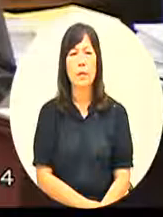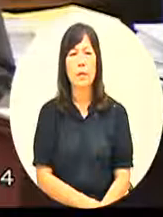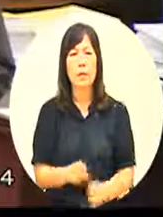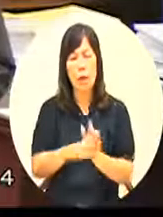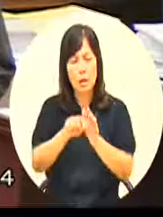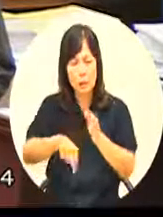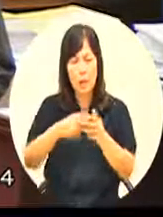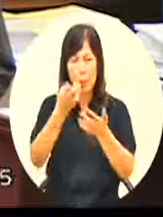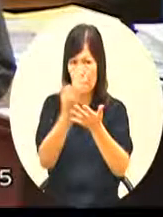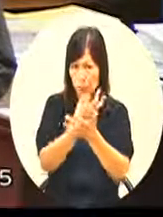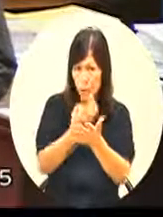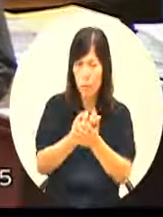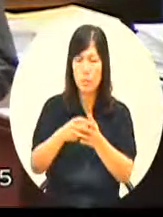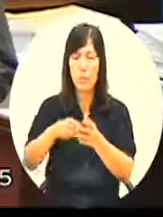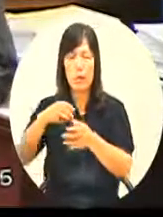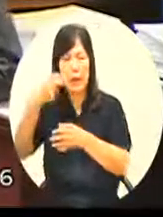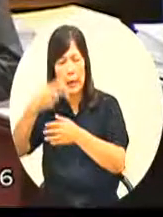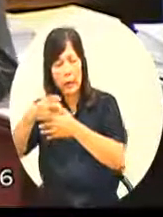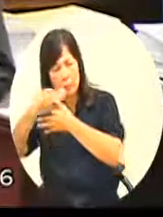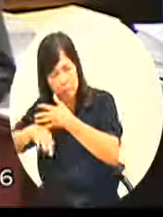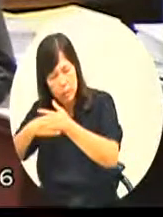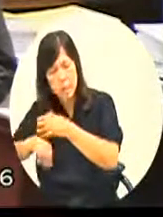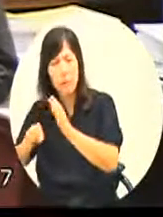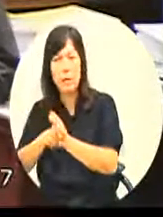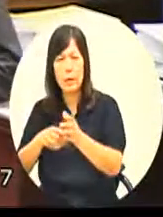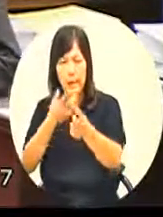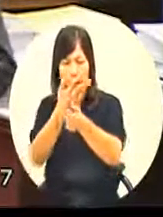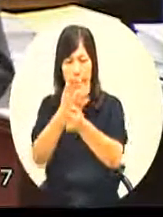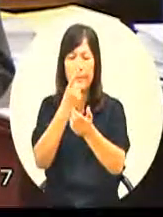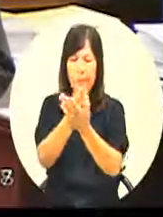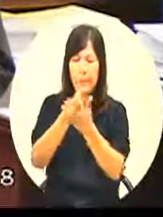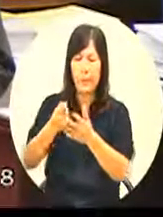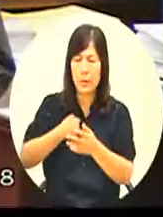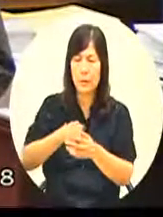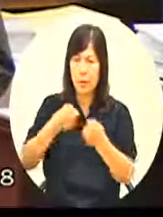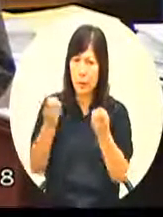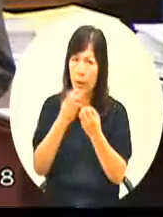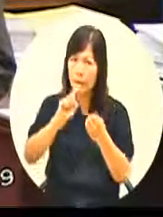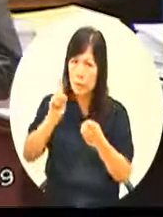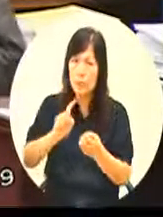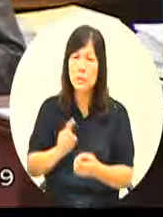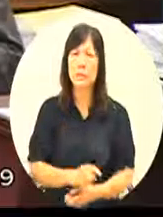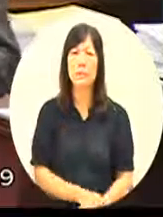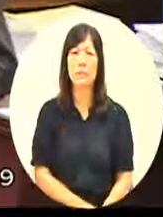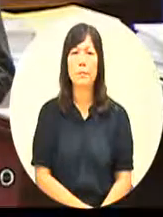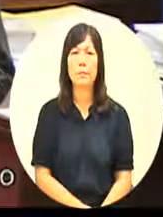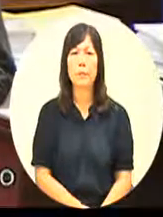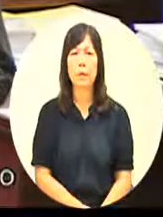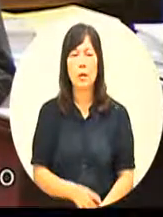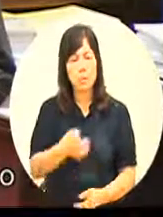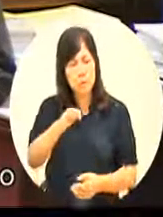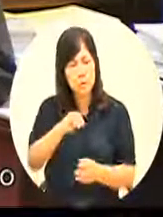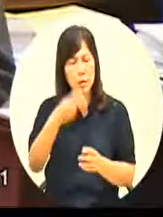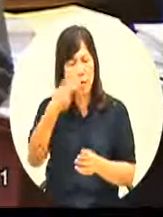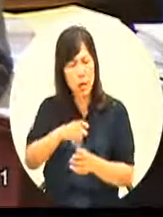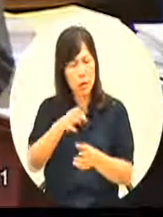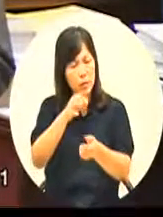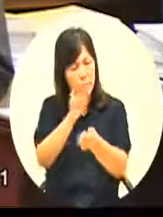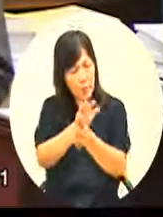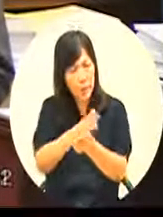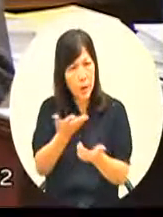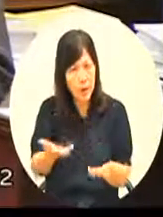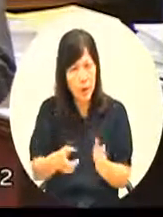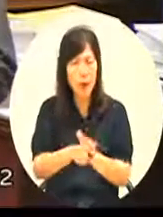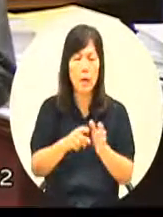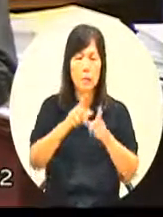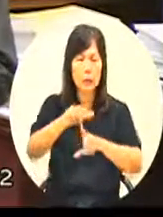不足的，有一些客观因素的，我觉得就是让大家来知道，好，到底发生什么问题，是预算要去再支持，还是整个大